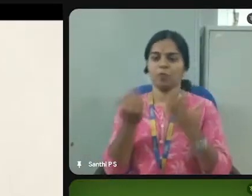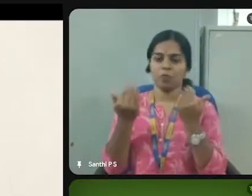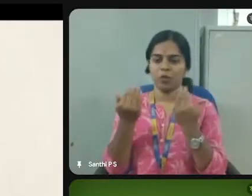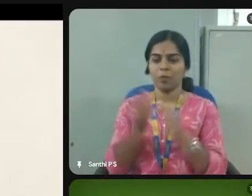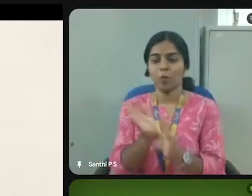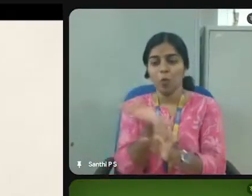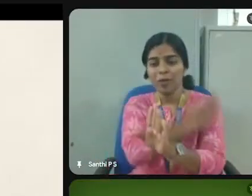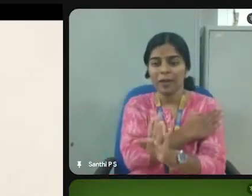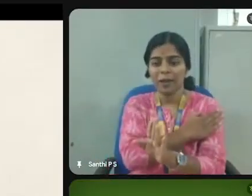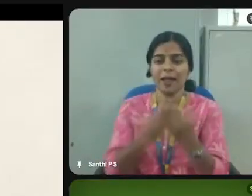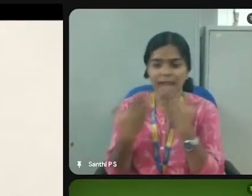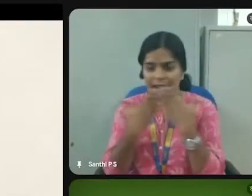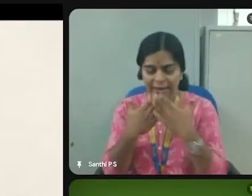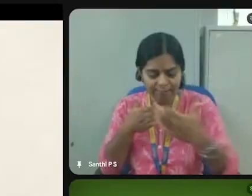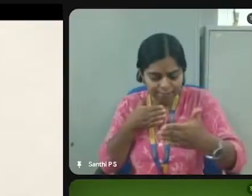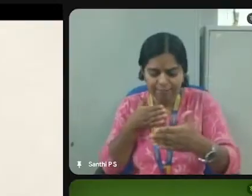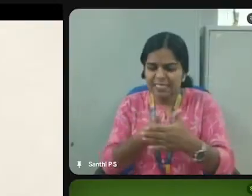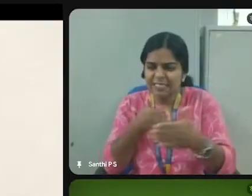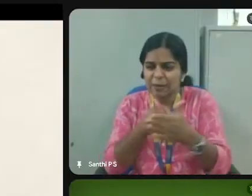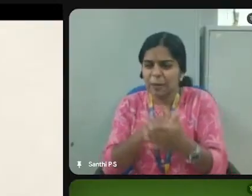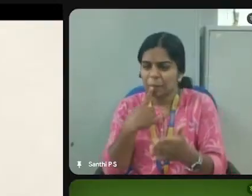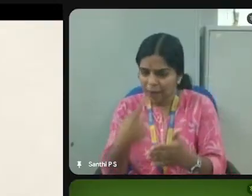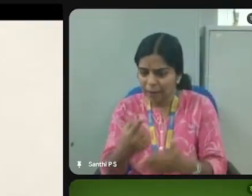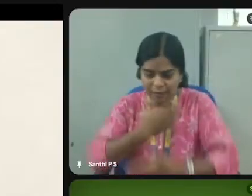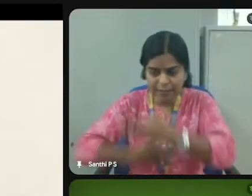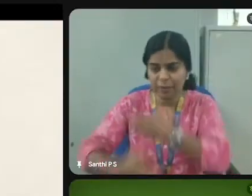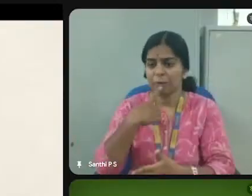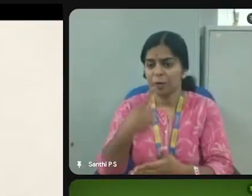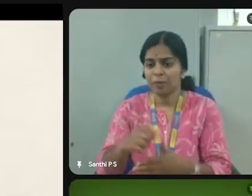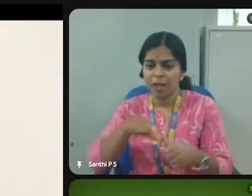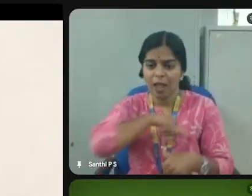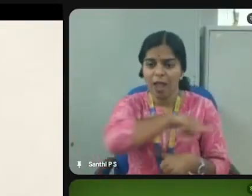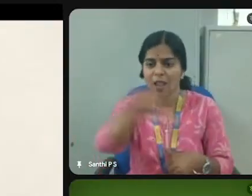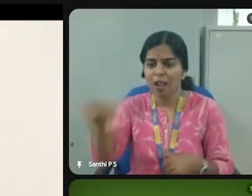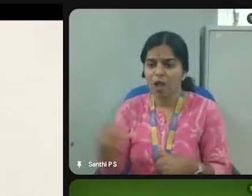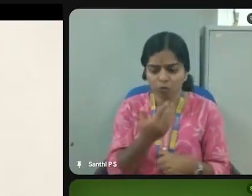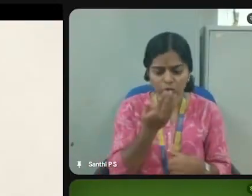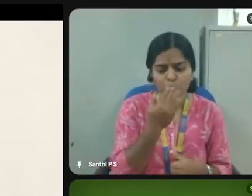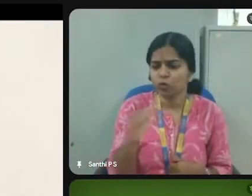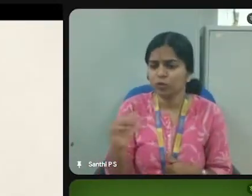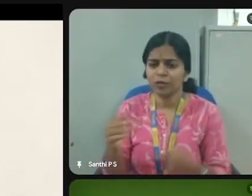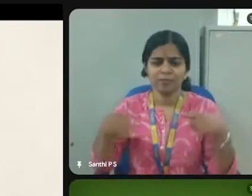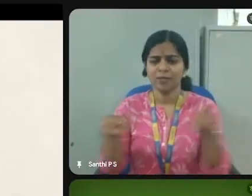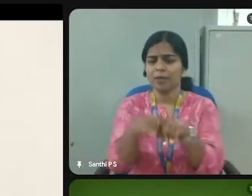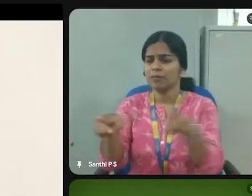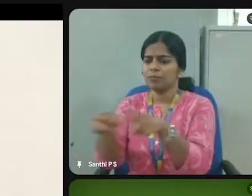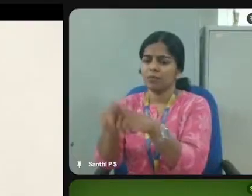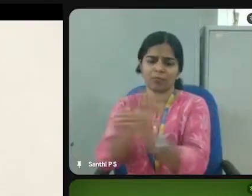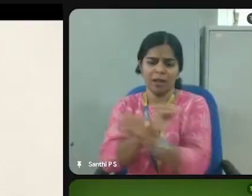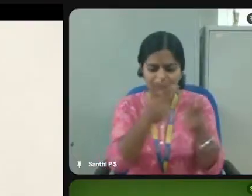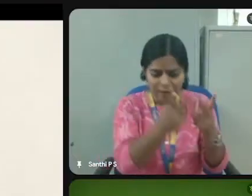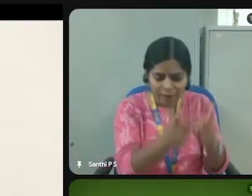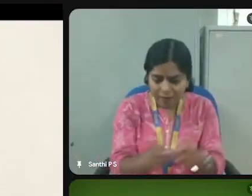പല ഏരിയാസിൽ ഡിഫിക്കൽട്ടീസ് ഉണ്ടാകാമെന്ന് പറഞ്ഞു. അപ്പോൾ എല്ലാ കുട്ടികളിലും ഈ എല്ലാ ഏരിയയിലും ബുദ്ധിമുട്ടുണ്ടാവണം എന്ന് നിർബന്ധമില്ല. അപ്പോൾ